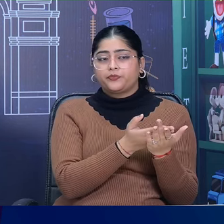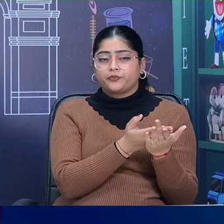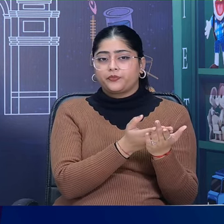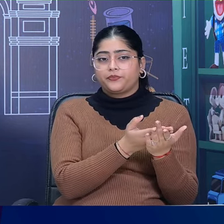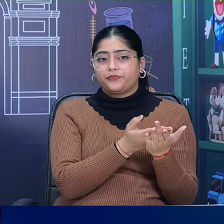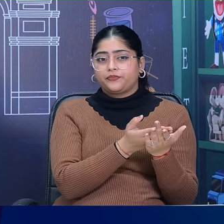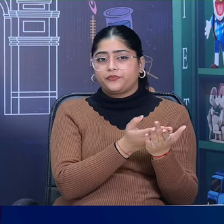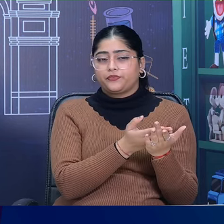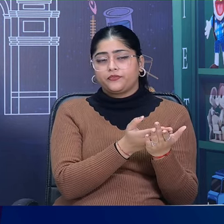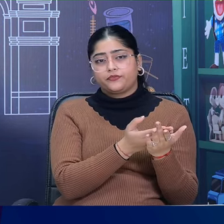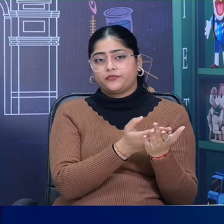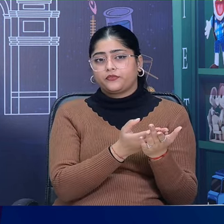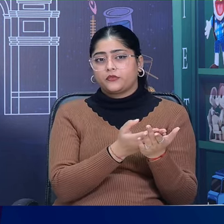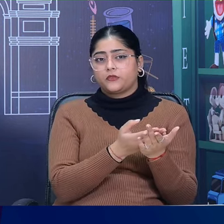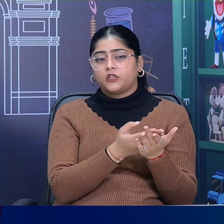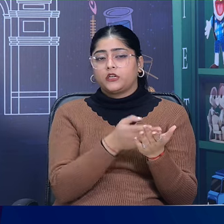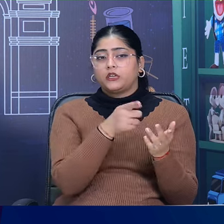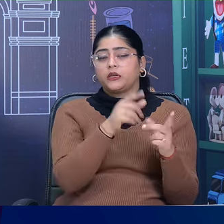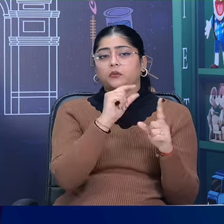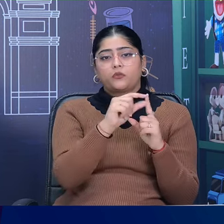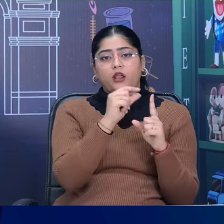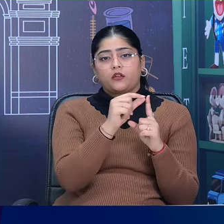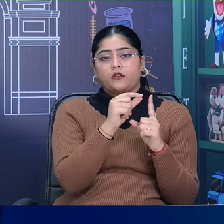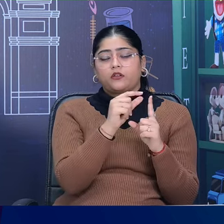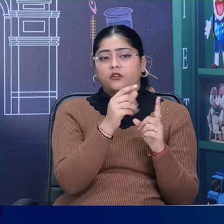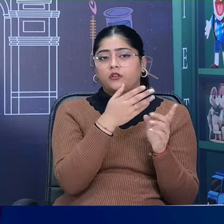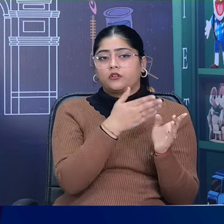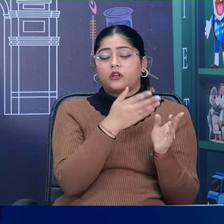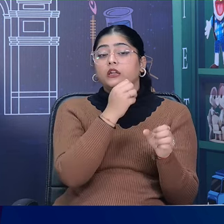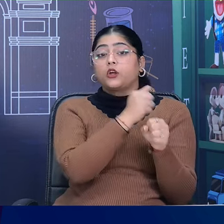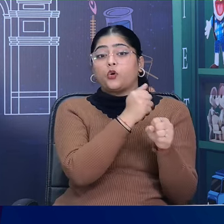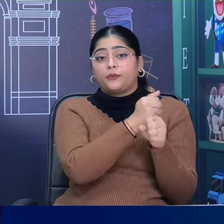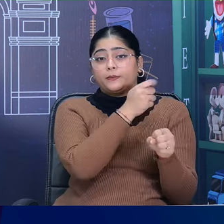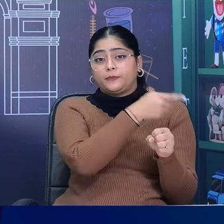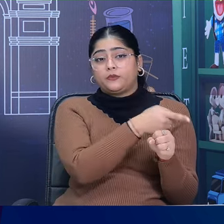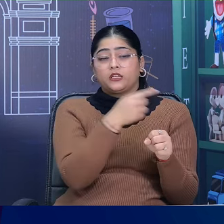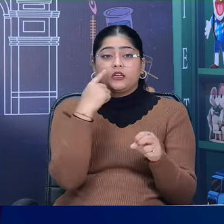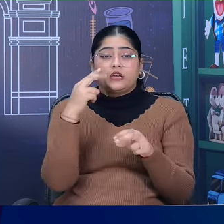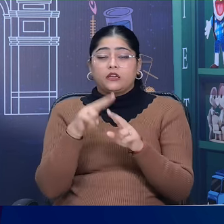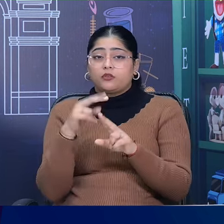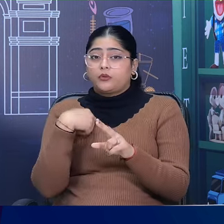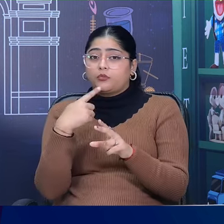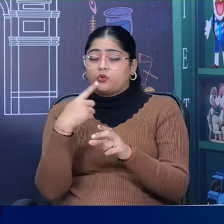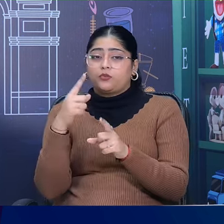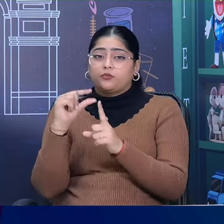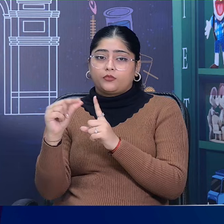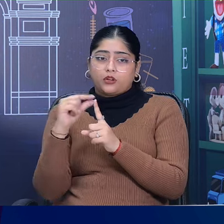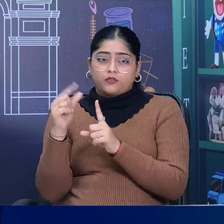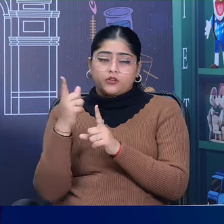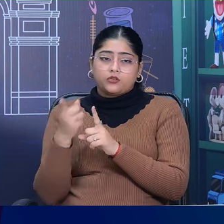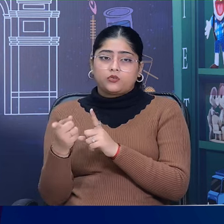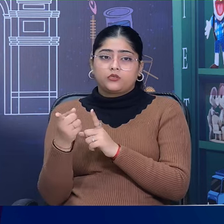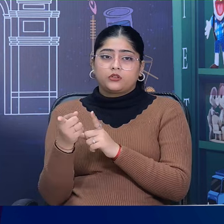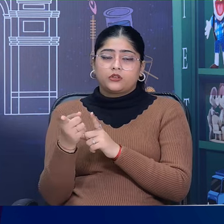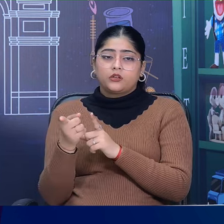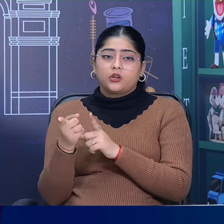लोगों को छोड़ने के लिए कहा जाए ये तो हो गई बात सरकारी की लेकिन अगर हम बात करें निजी वाहन जो प्राइवेट वाहन है उनकी उनके